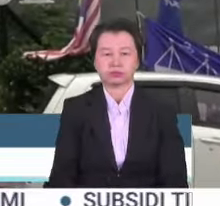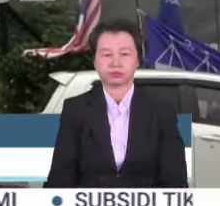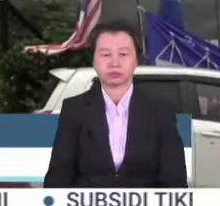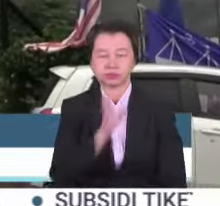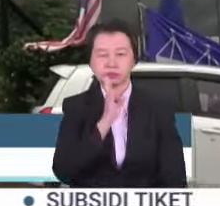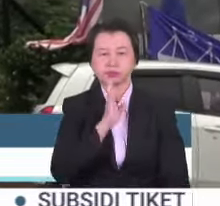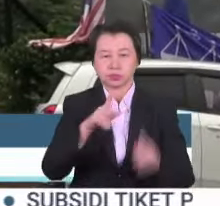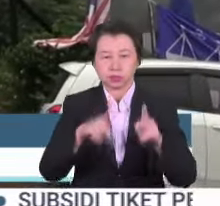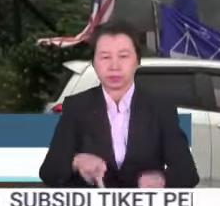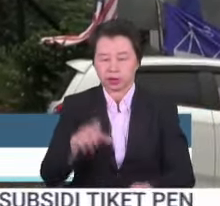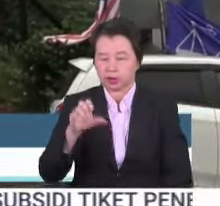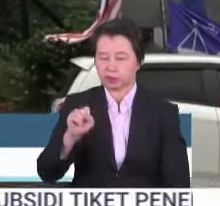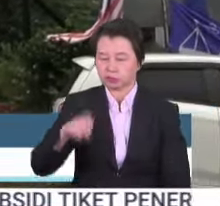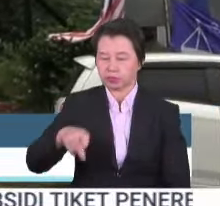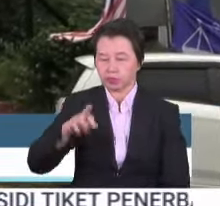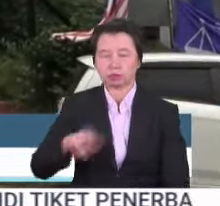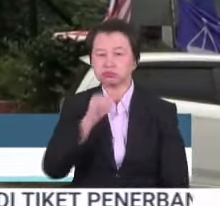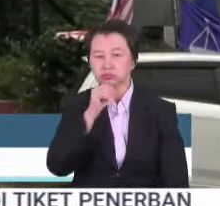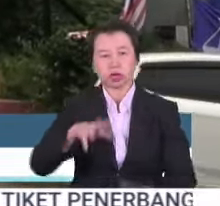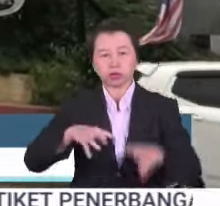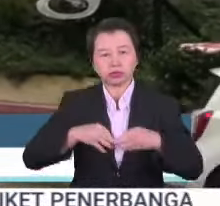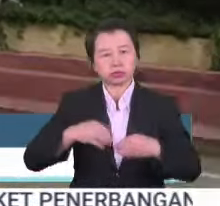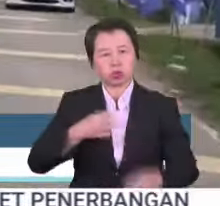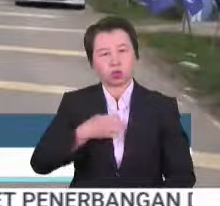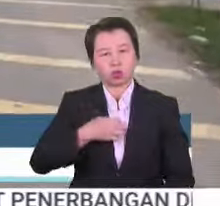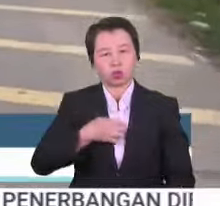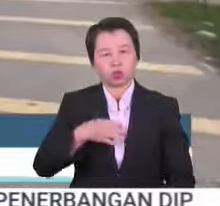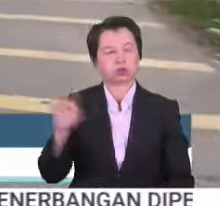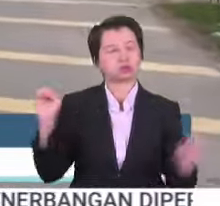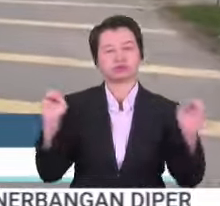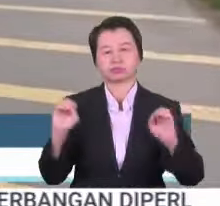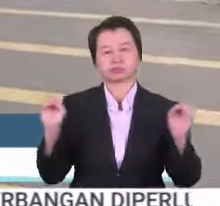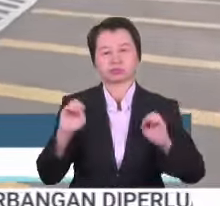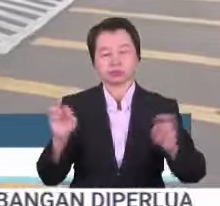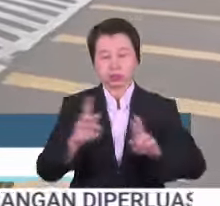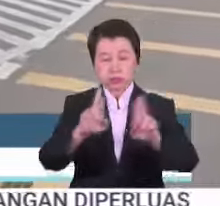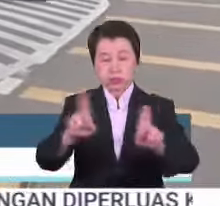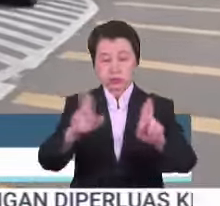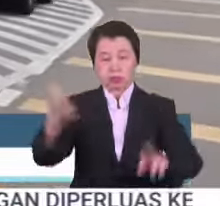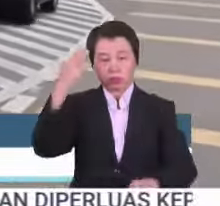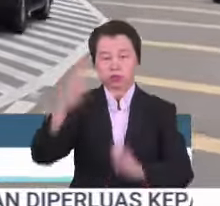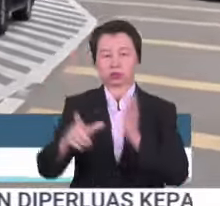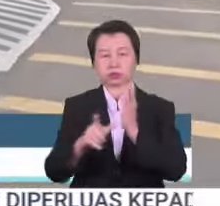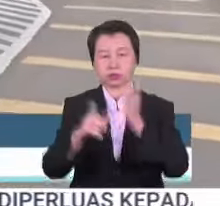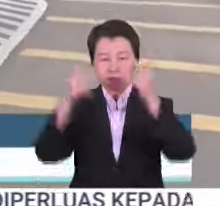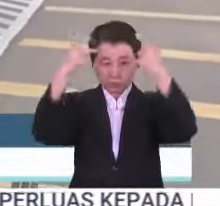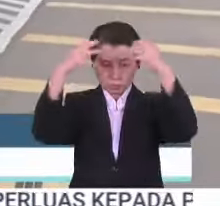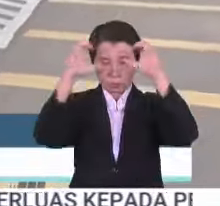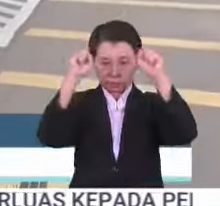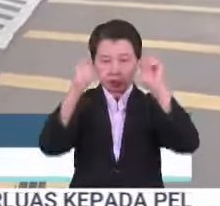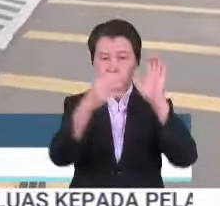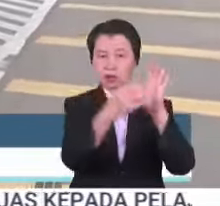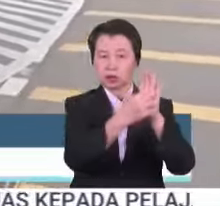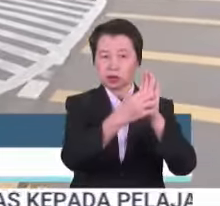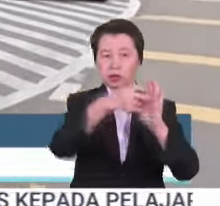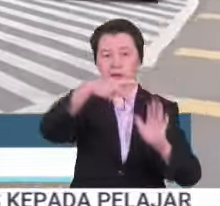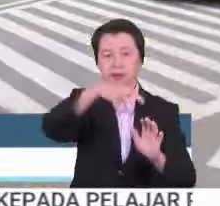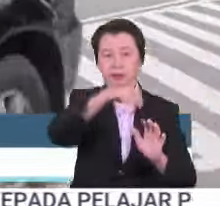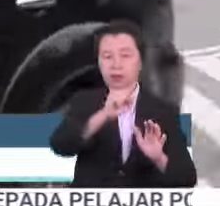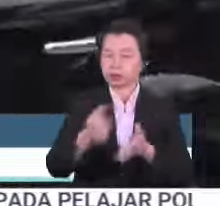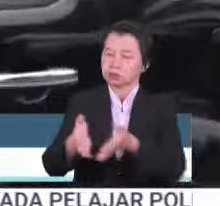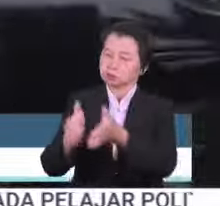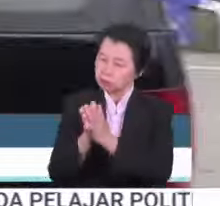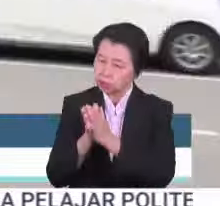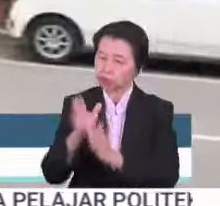Katanya pihak SPR tidak ada terima aduan yang tidak sepatutnya. Rabu lalu, Timbalan Presiden PAS, Datuk Seri Tuan Ibrahim Tuan Man